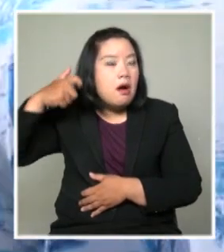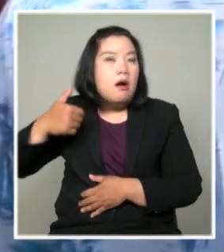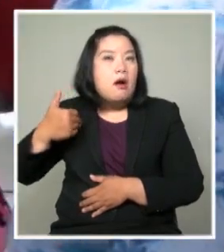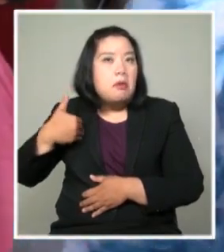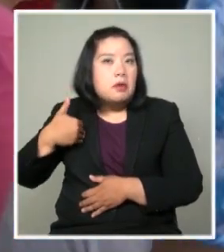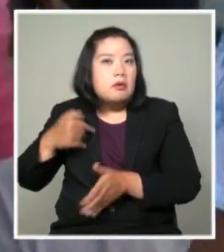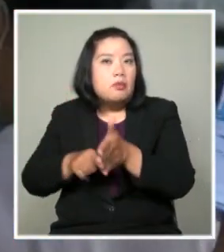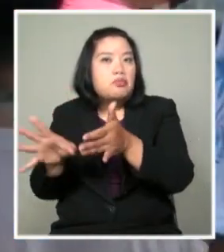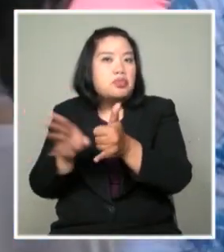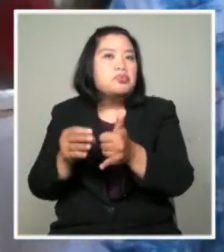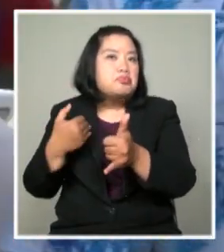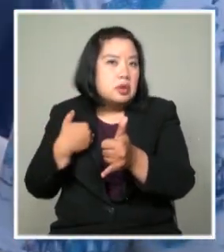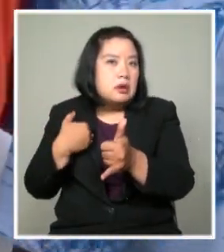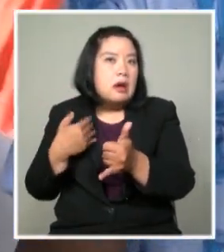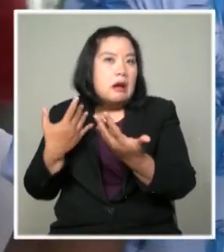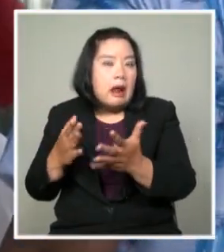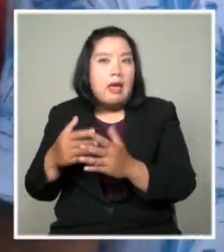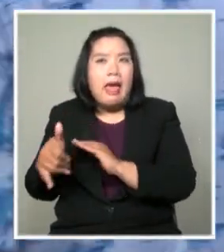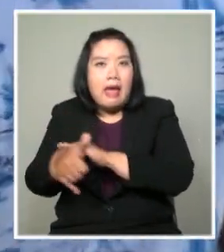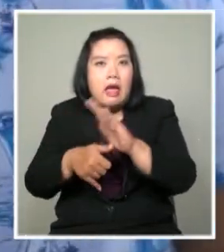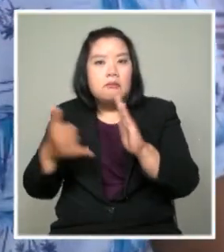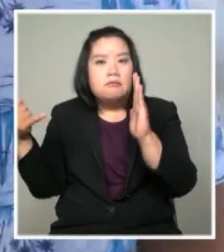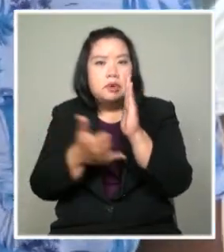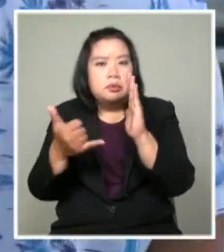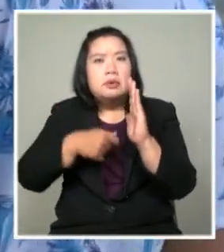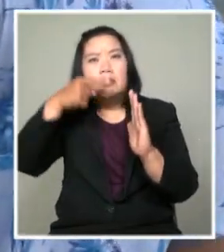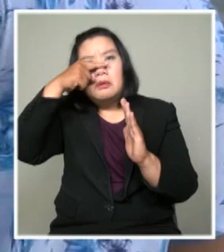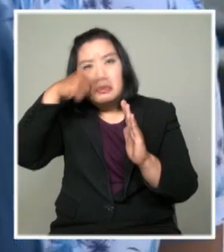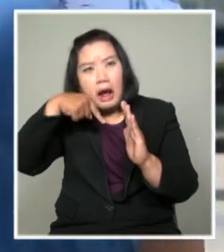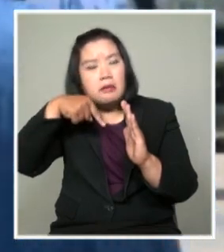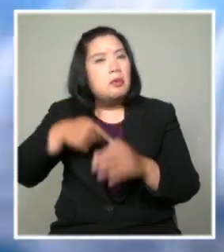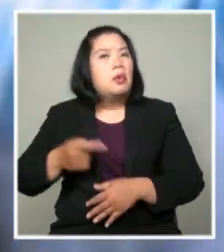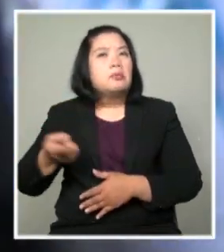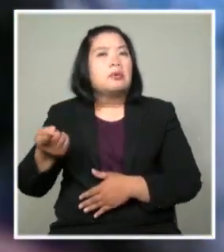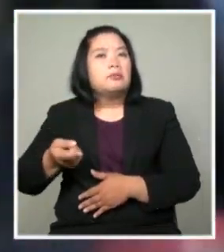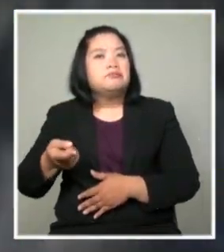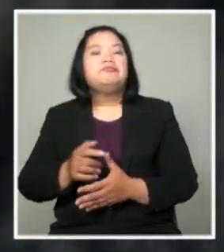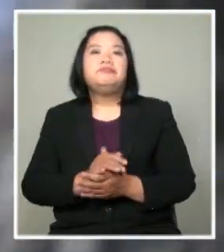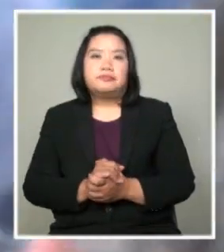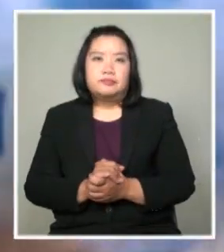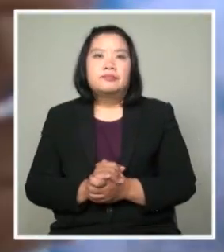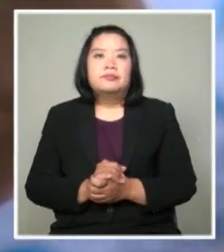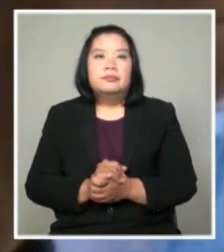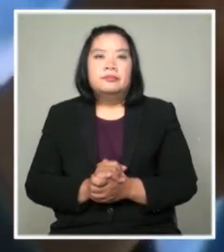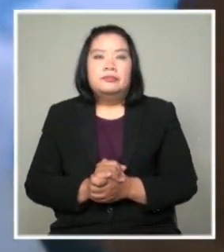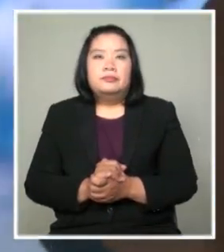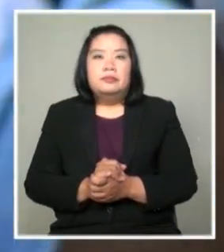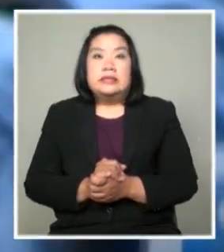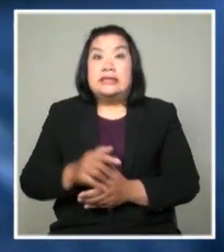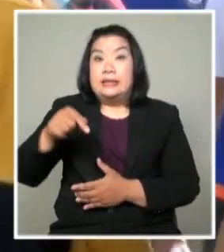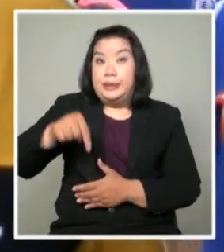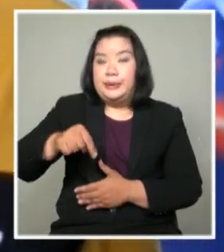ดเชื้อและมีตัวเลขของการลักลอบเข้ามาในประเทศไทยอยู่เป็นจำนวนมากเพราะว่าคนจำนวนมากในพื้น